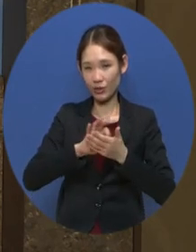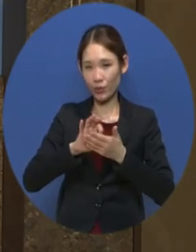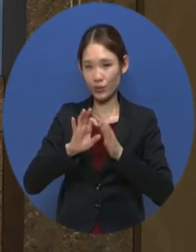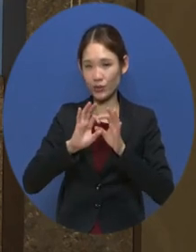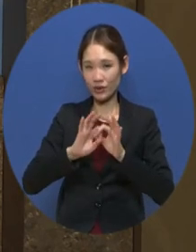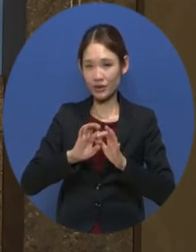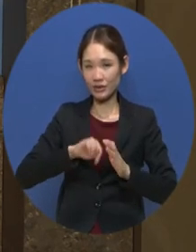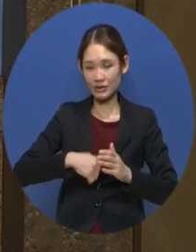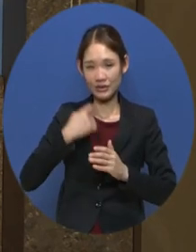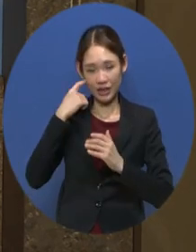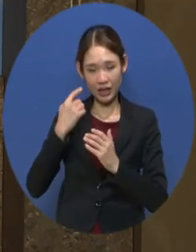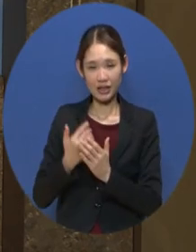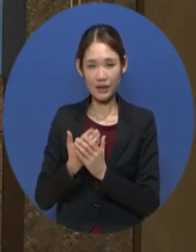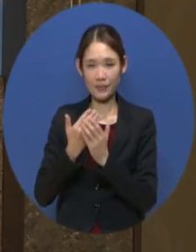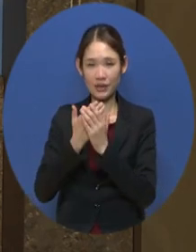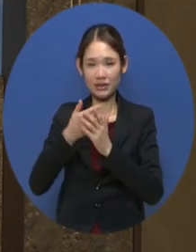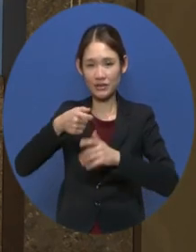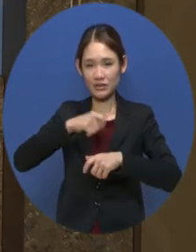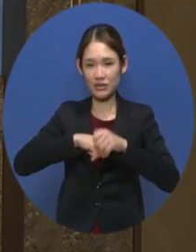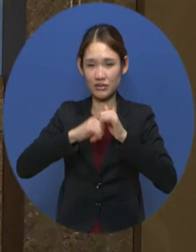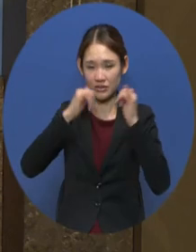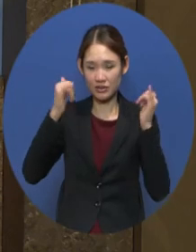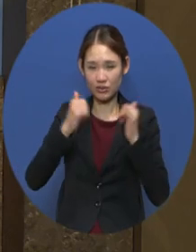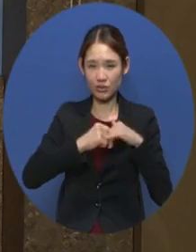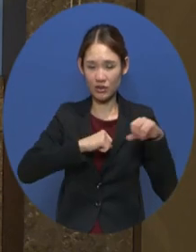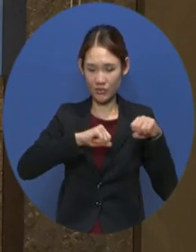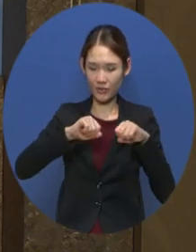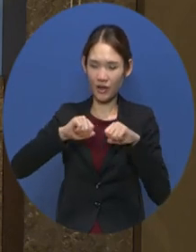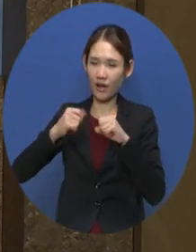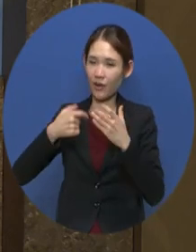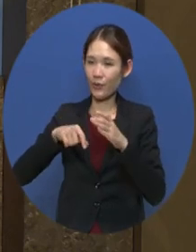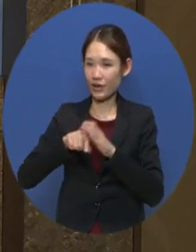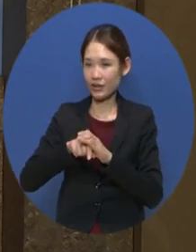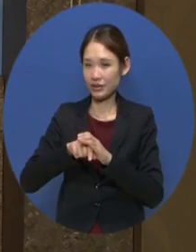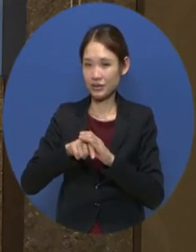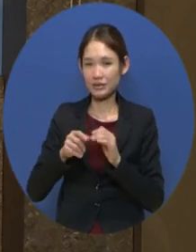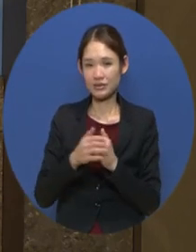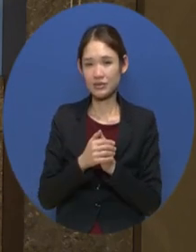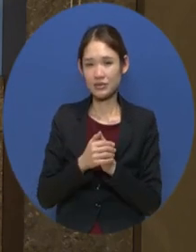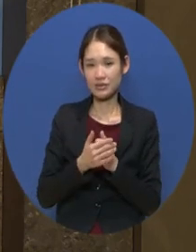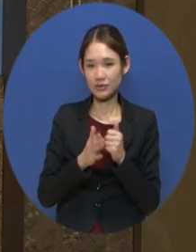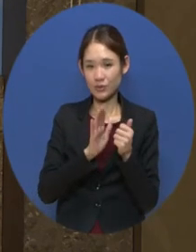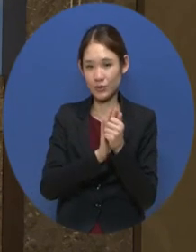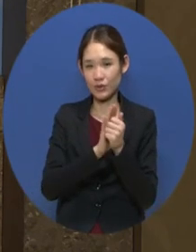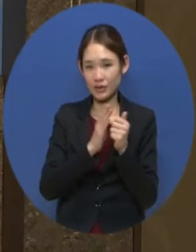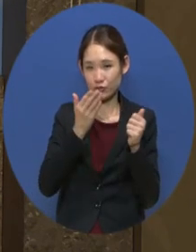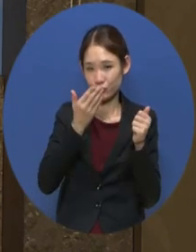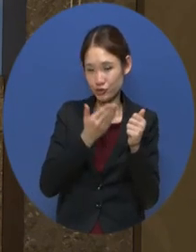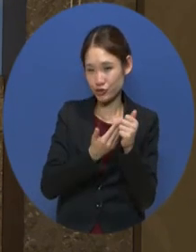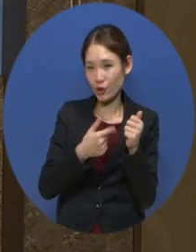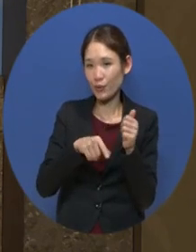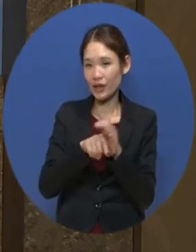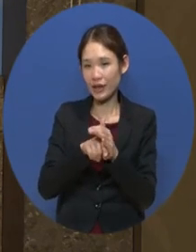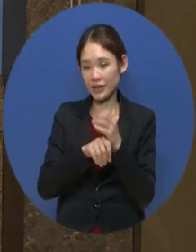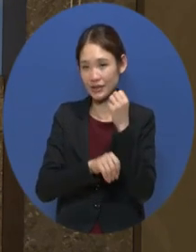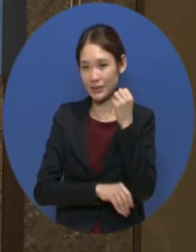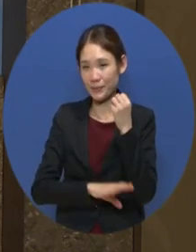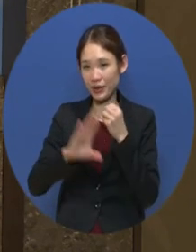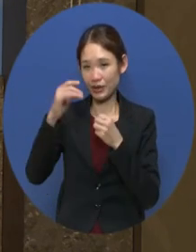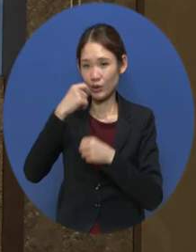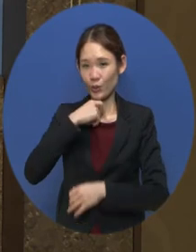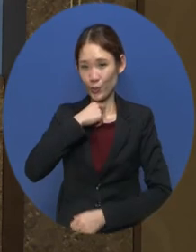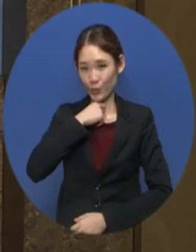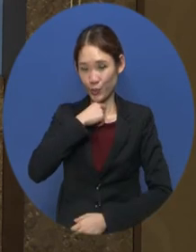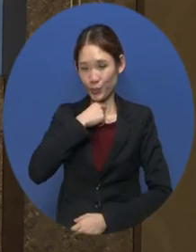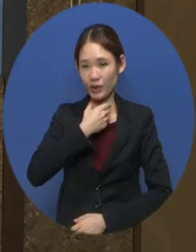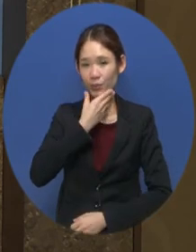이용하심으로써 자기 개발도 되고 또 적극적으로 사회적으로도 활동하실 수 있도록 저희가 뒷받침이 될수 있는 그런 밑거름과 같은